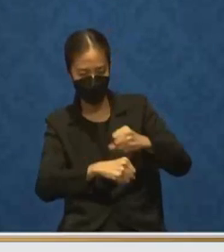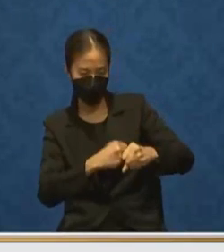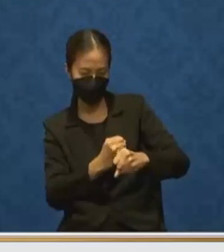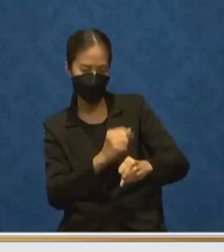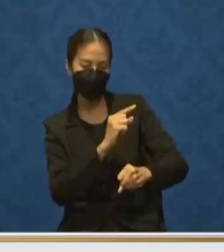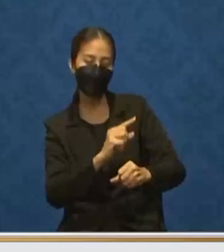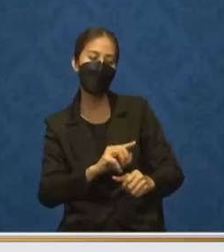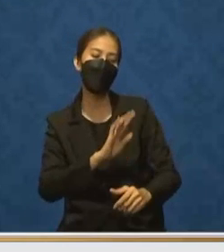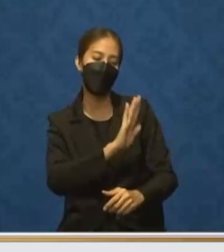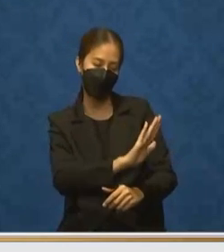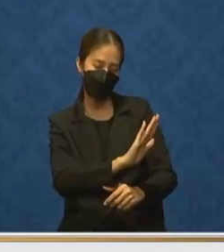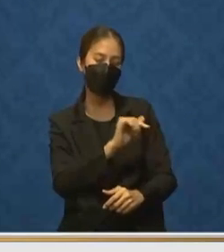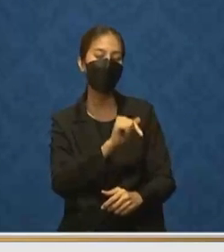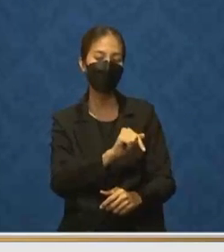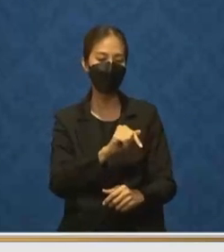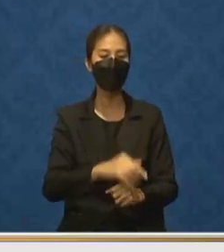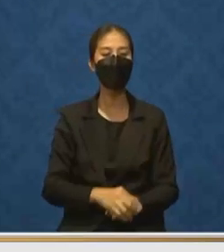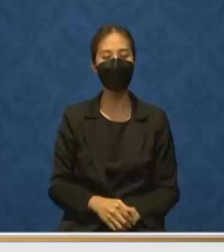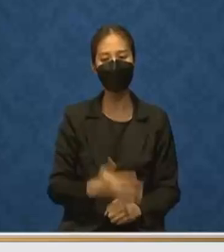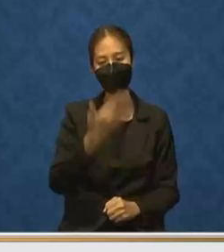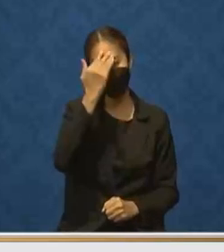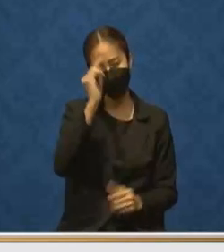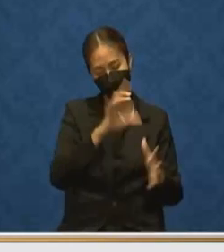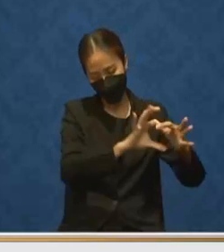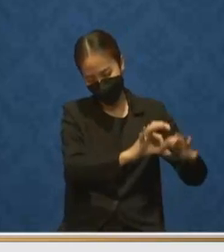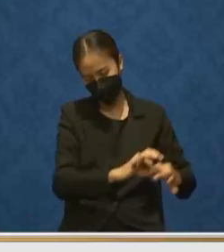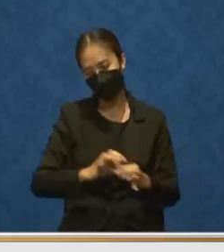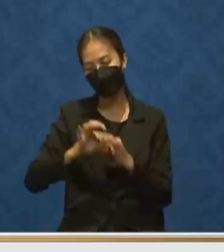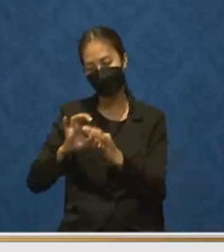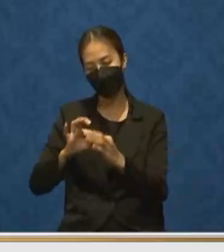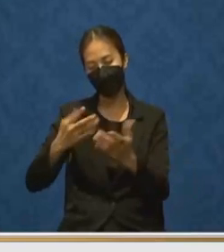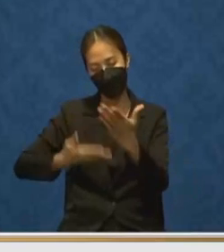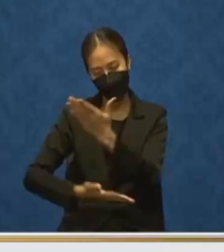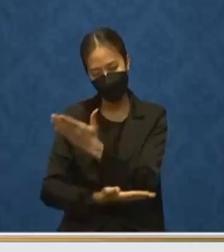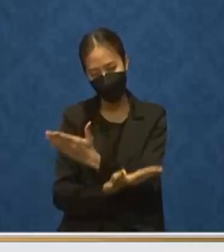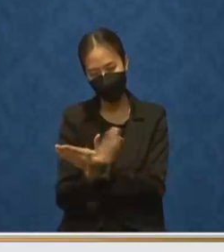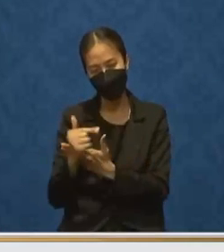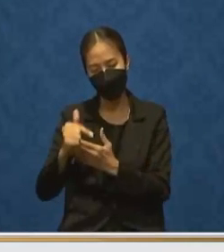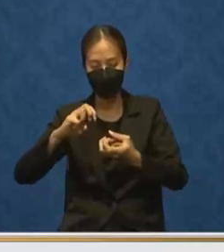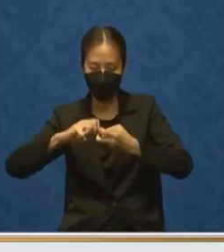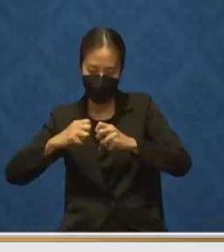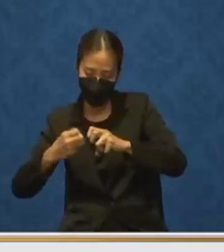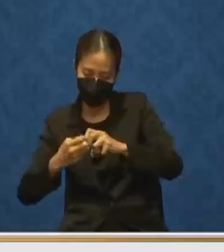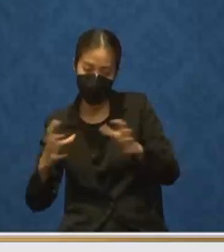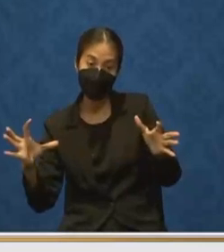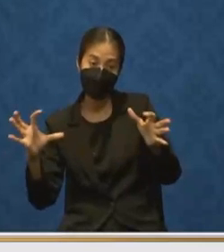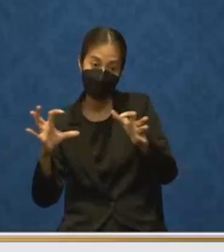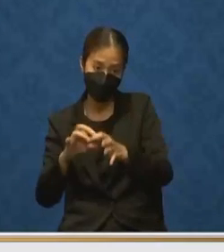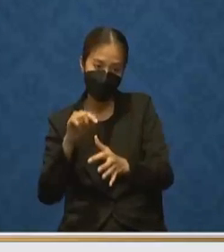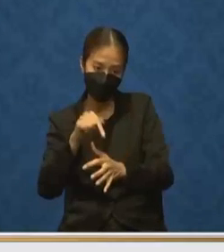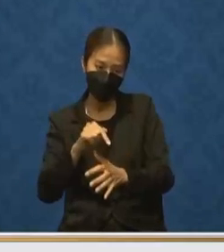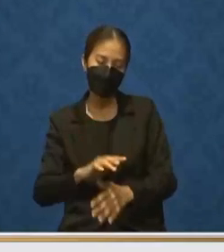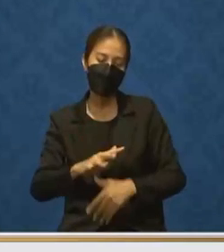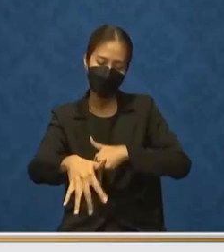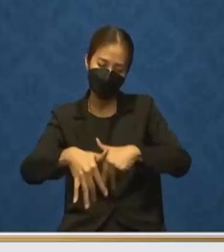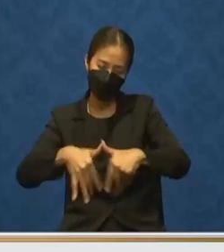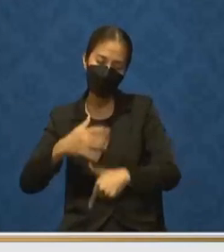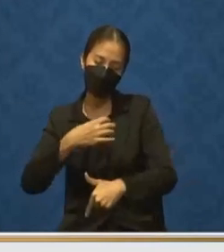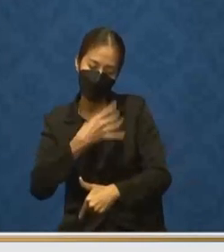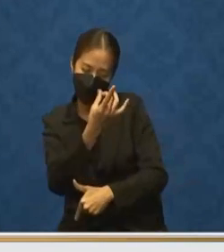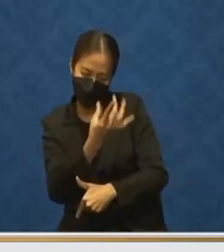การประจำปีของกลุ่มจังหวัดที่มีความสอดคล้องกับศักยภาพโอกาสสภาพปัญหาและความต้องการของประชาชนในพื้น